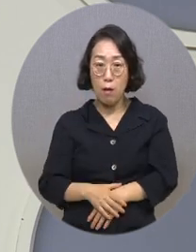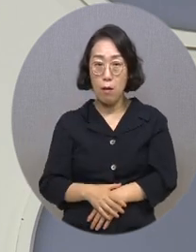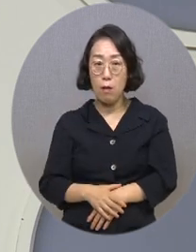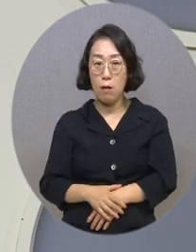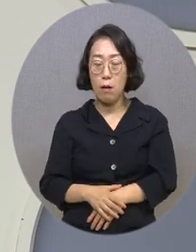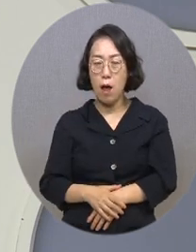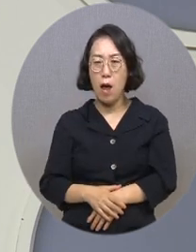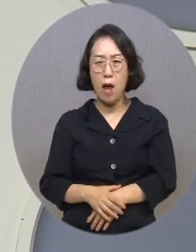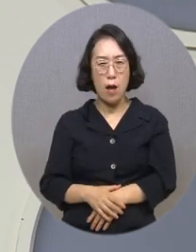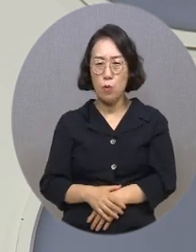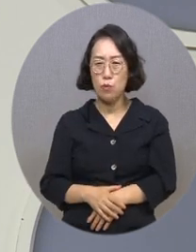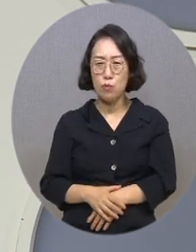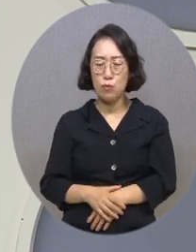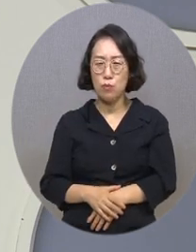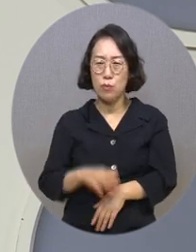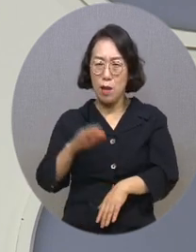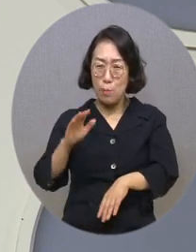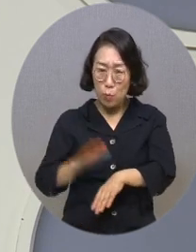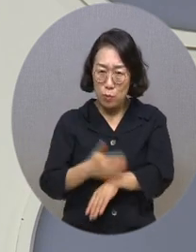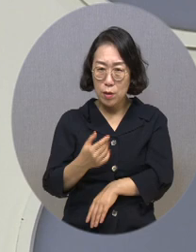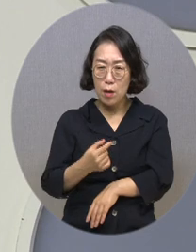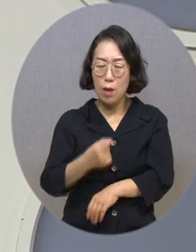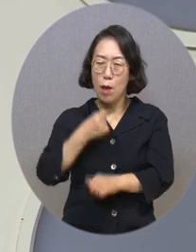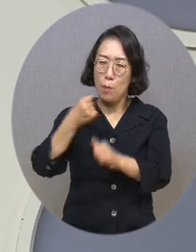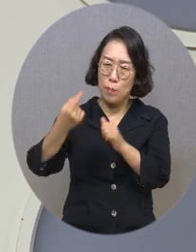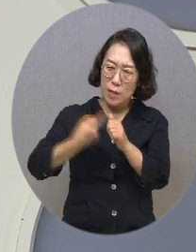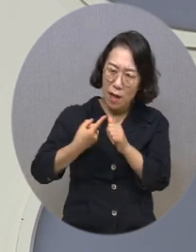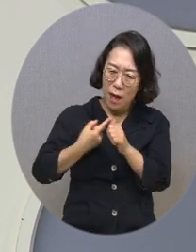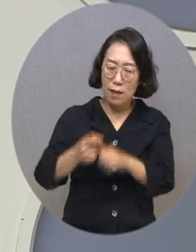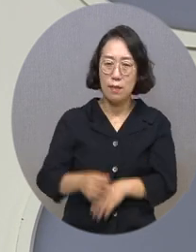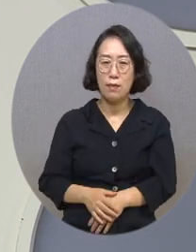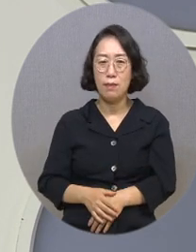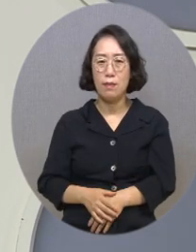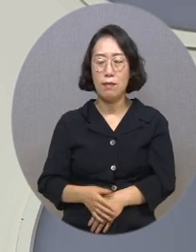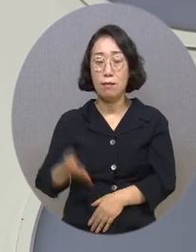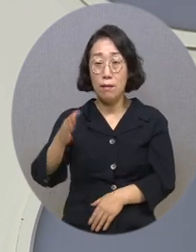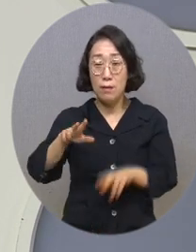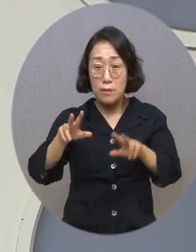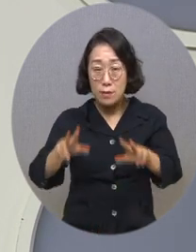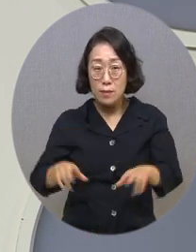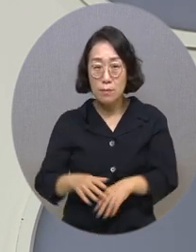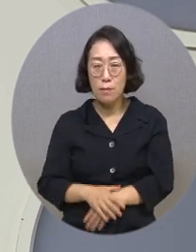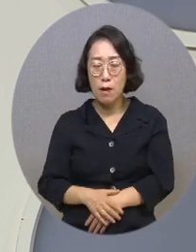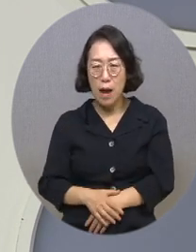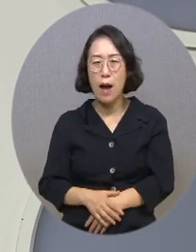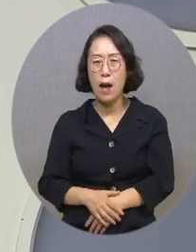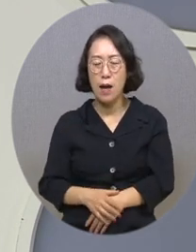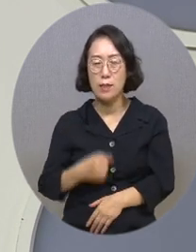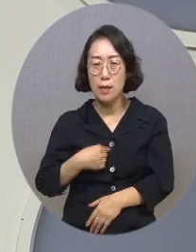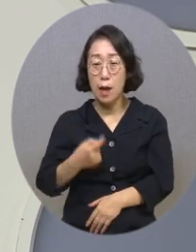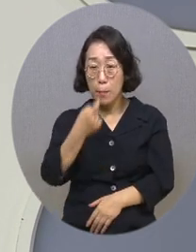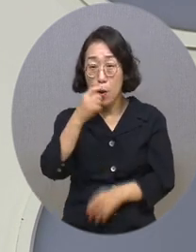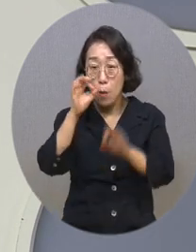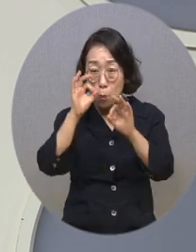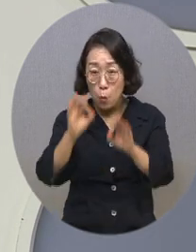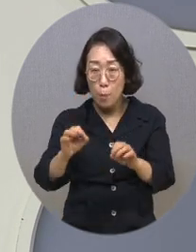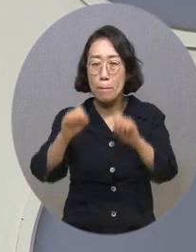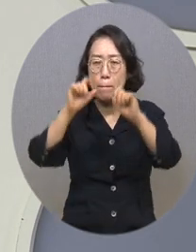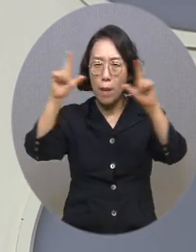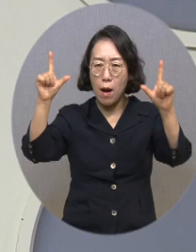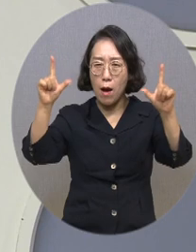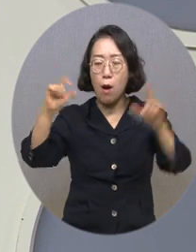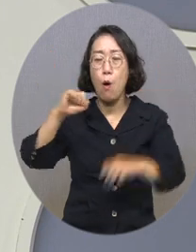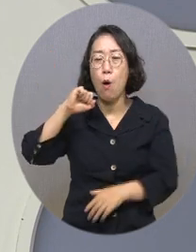그냥 해다가 욕도 무지하게 먹었거든요. 그런데 지금은 안 해요. 왜? 제가 하면 할수록 어려운 게 컴퓨터예요.